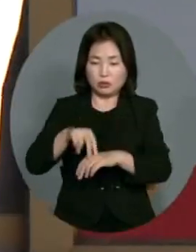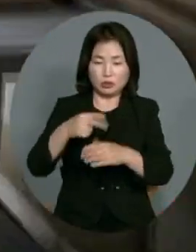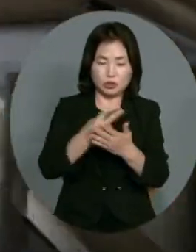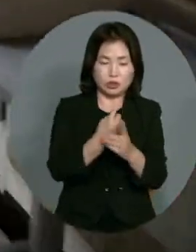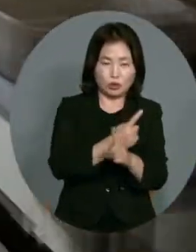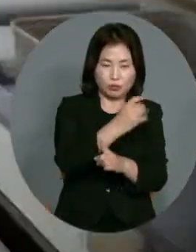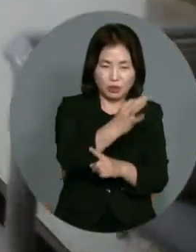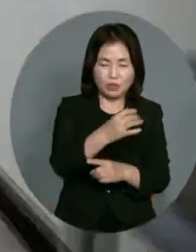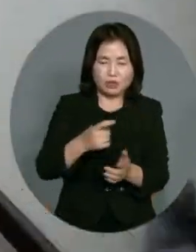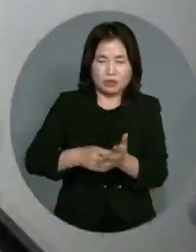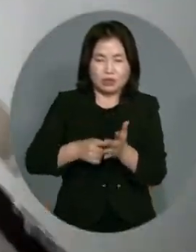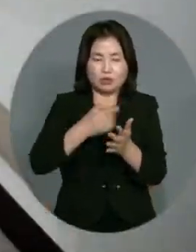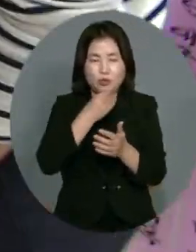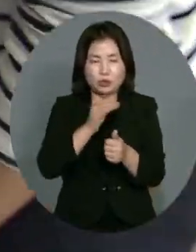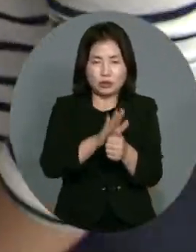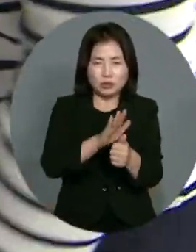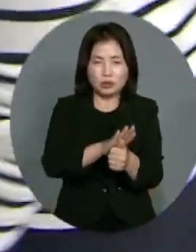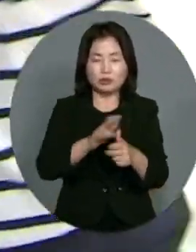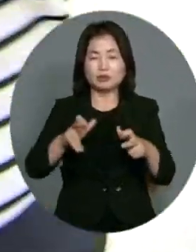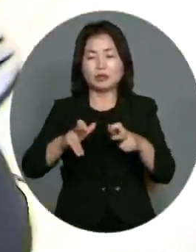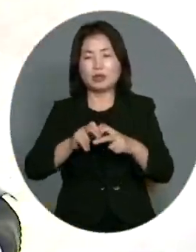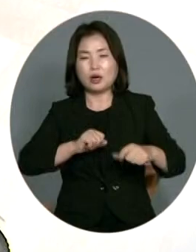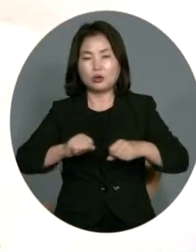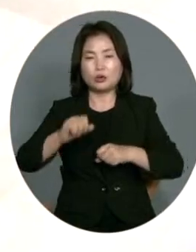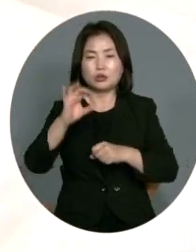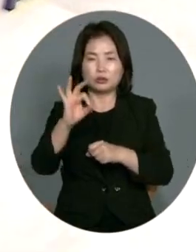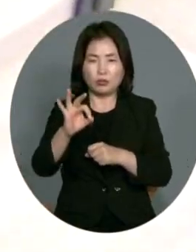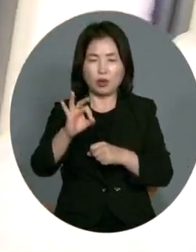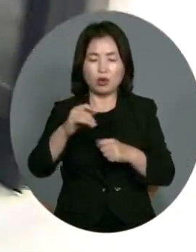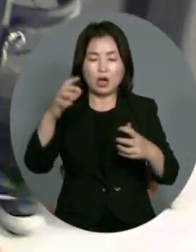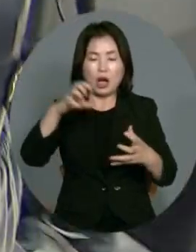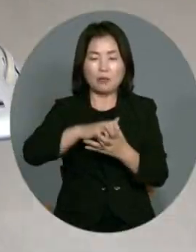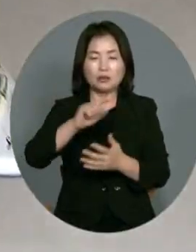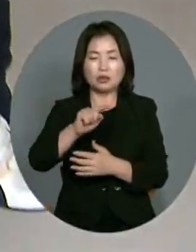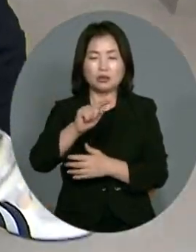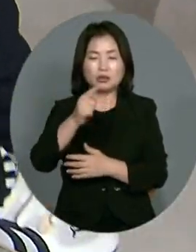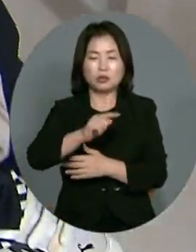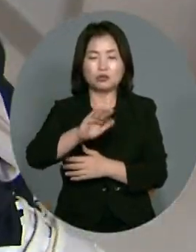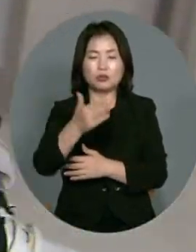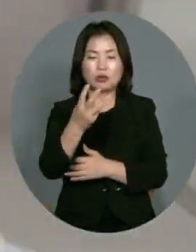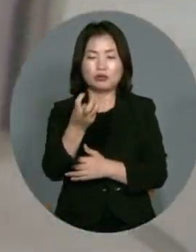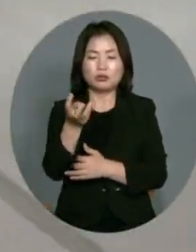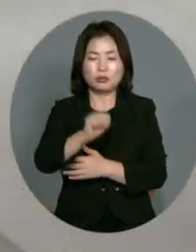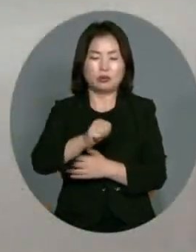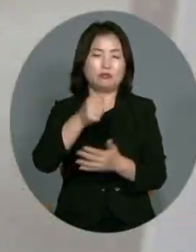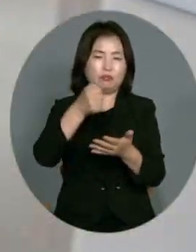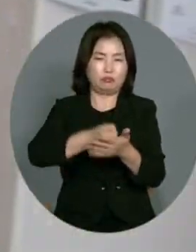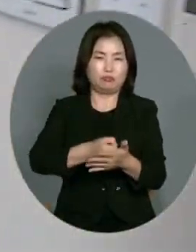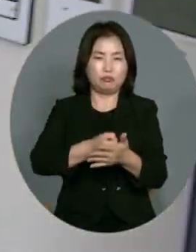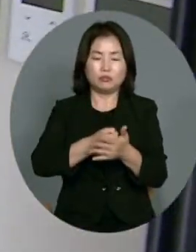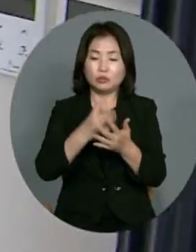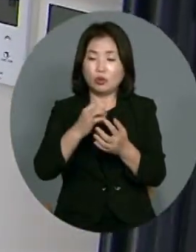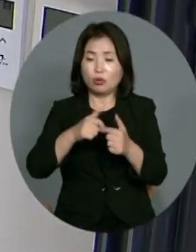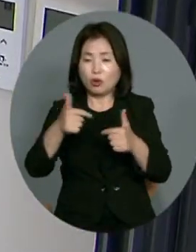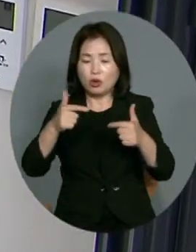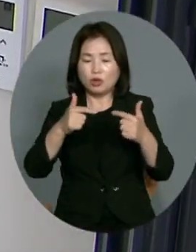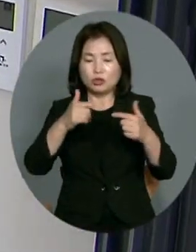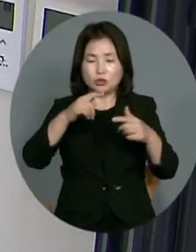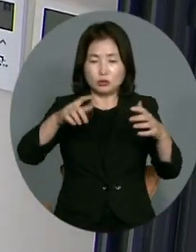치료비, 긴급 복지 지원금, 장애인 활동급여 등에 1930억 원을 편성했는데 증액